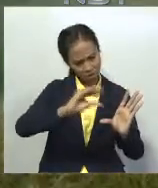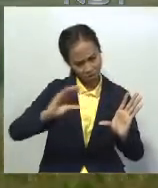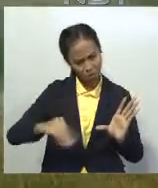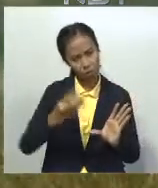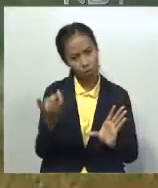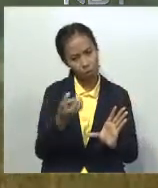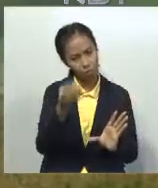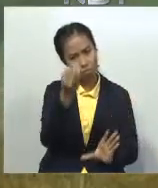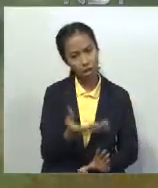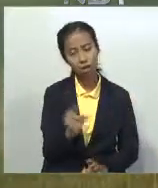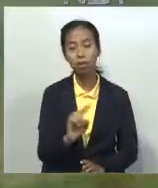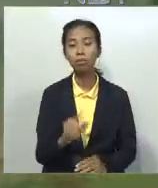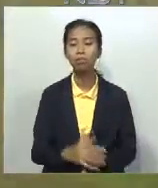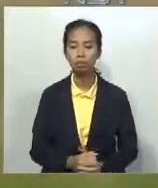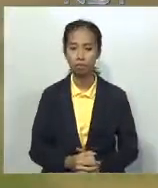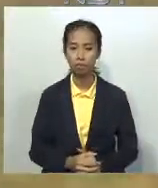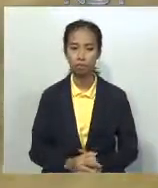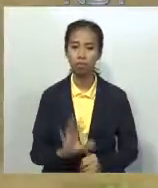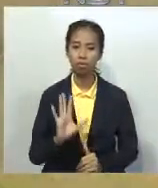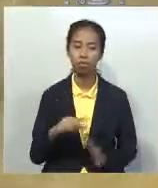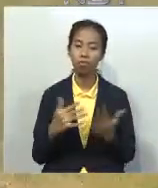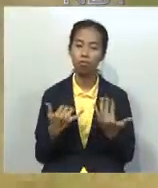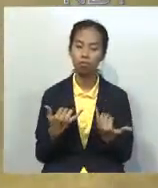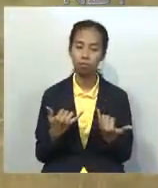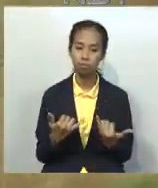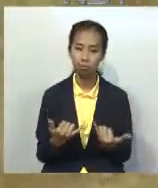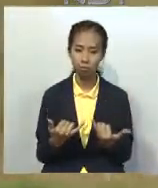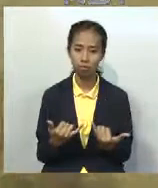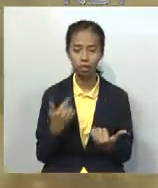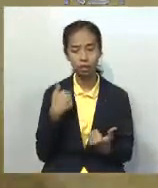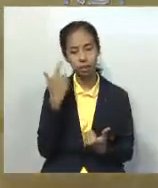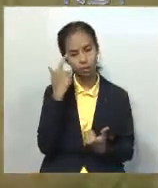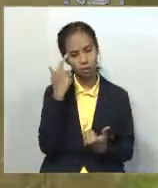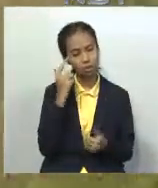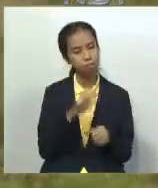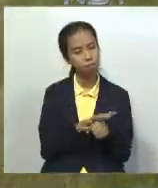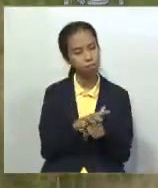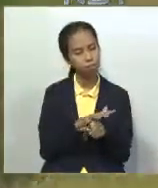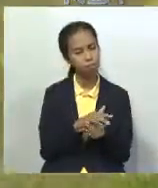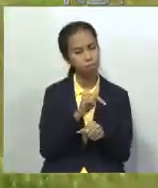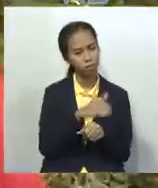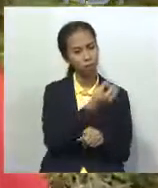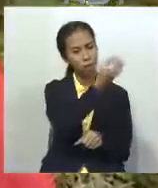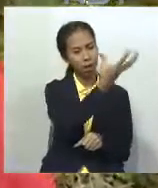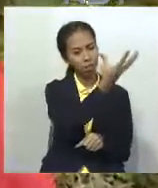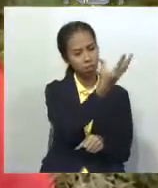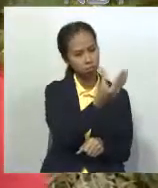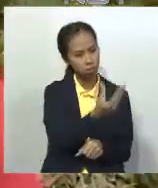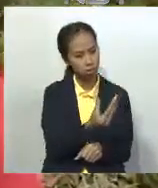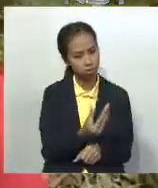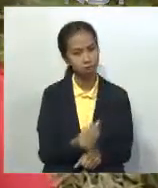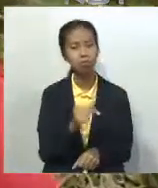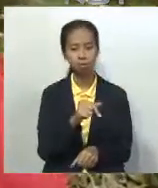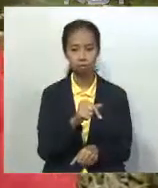ไหนคะ ตอนนี้ก็ทรงคิดว่าทรงตัวนะครับลดลงบ้างครับ ใช่ไหมคะ